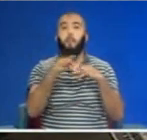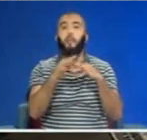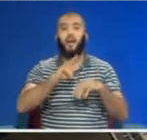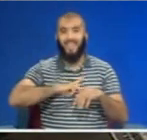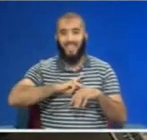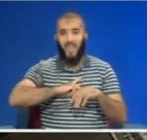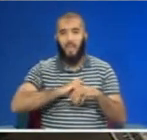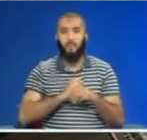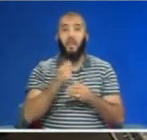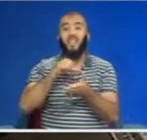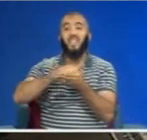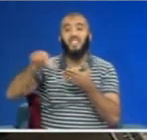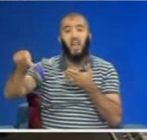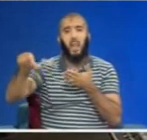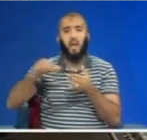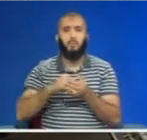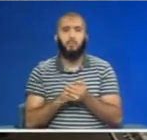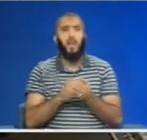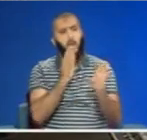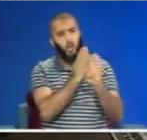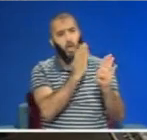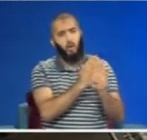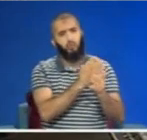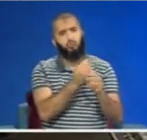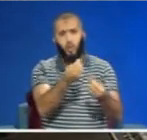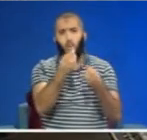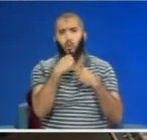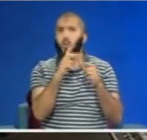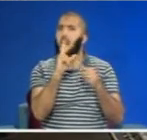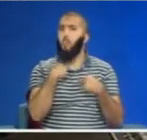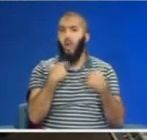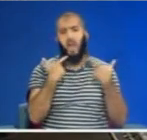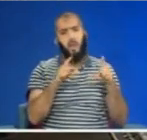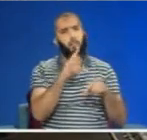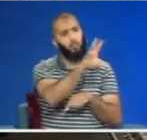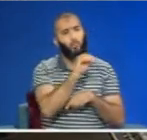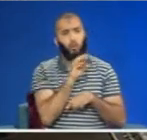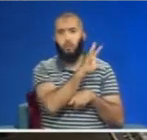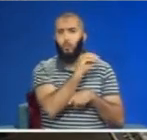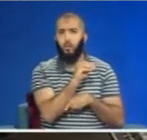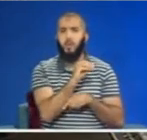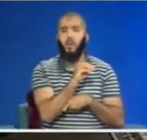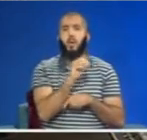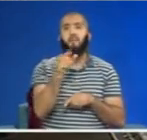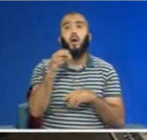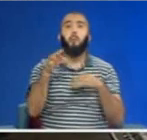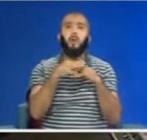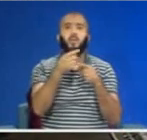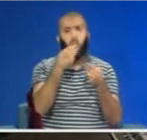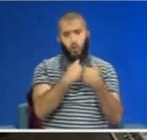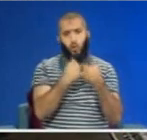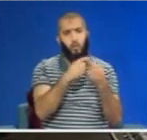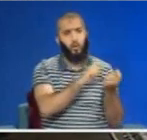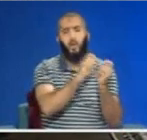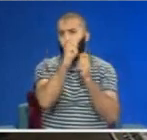نتاعو المبالغ المالية نتاعو يحطها ويقول لي ندي منها وندي منها وكل شيء، وساعات يقول لي يعطيني منها، يعني يعطي مبلغ مالي، وأنا قلت